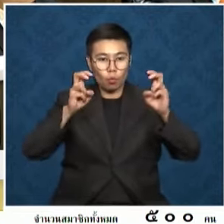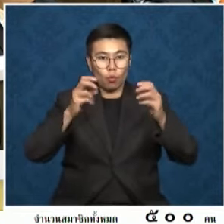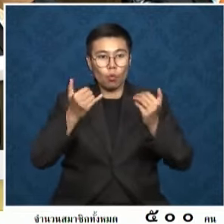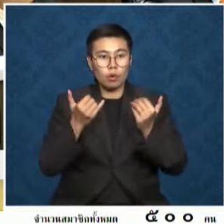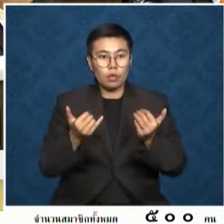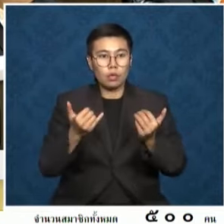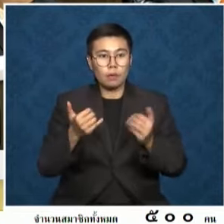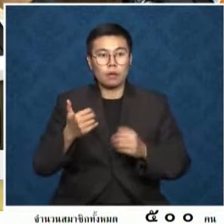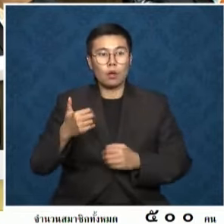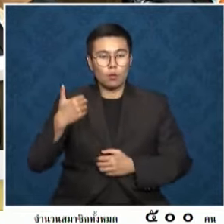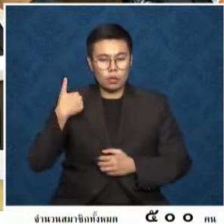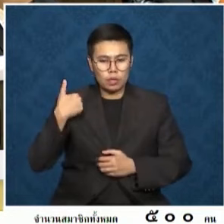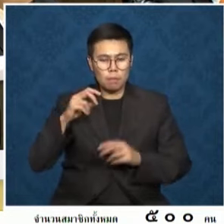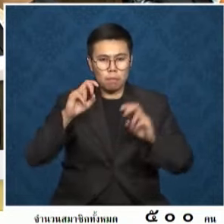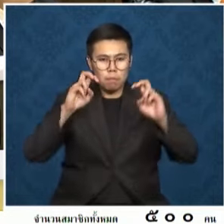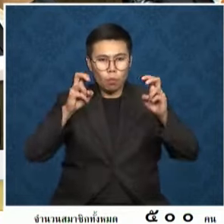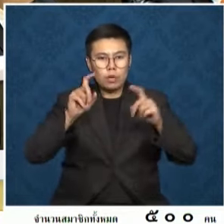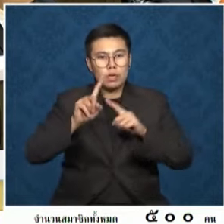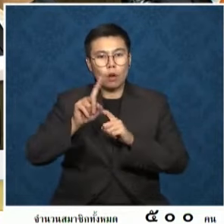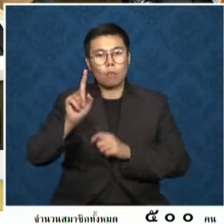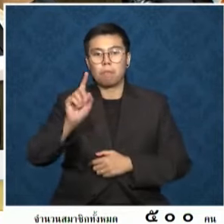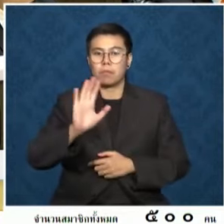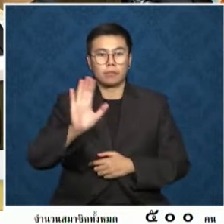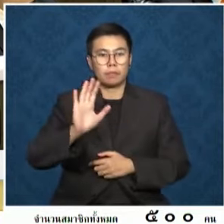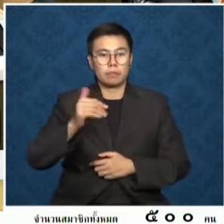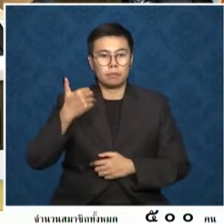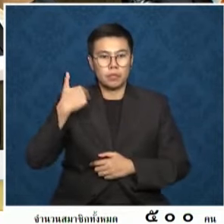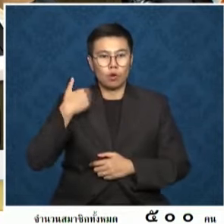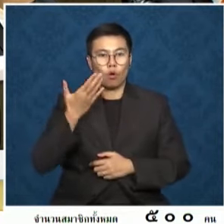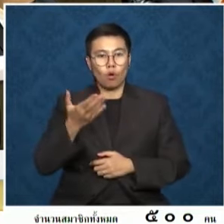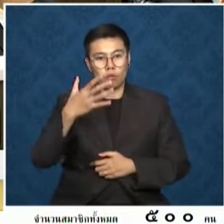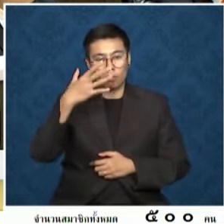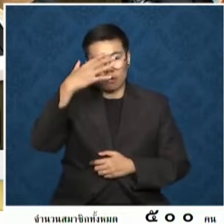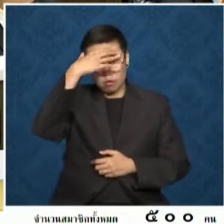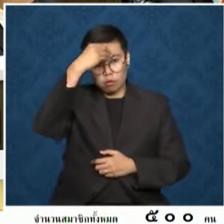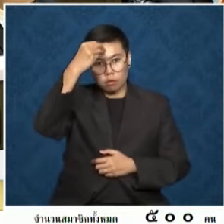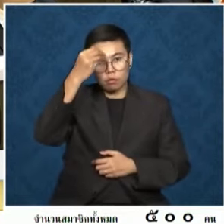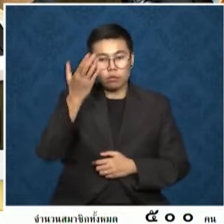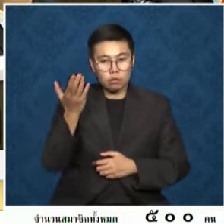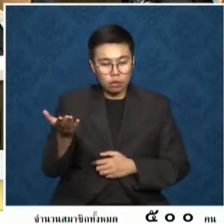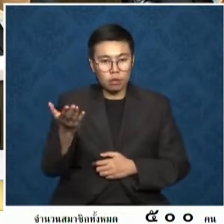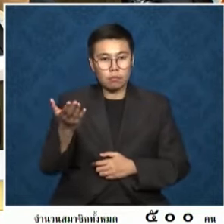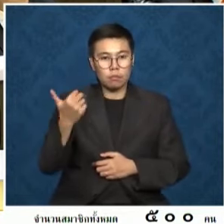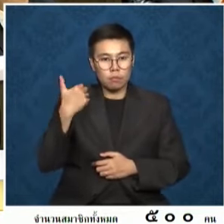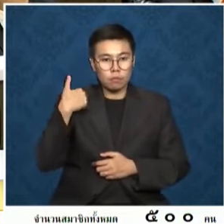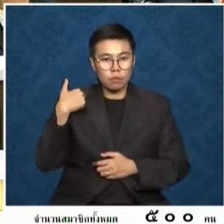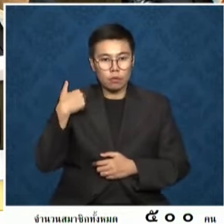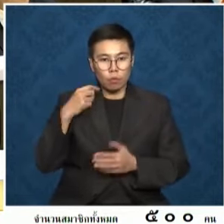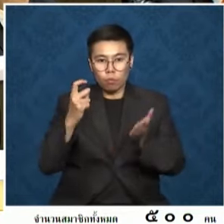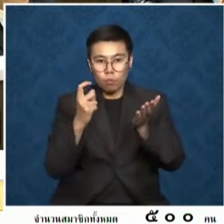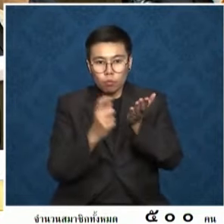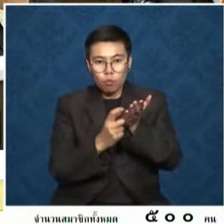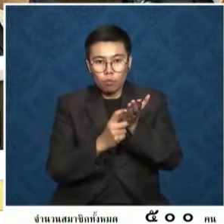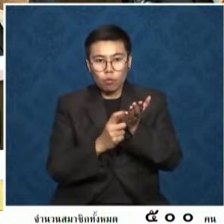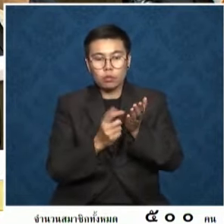ม่ได้มียติเดียวนะครับมียติของท่านเอกนาถพร้อมพันธ์และซึ่งมีการระบุไว้ค่อนข้างชัดเจนนะครับอย่างที่ท่านผู้ประท้วงบอก